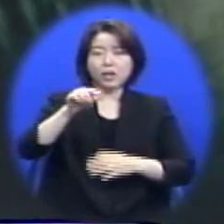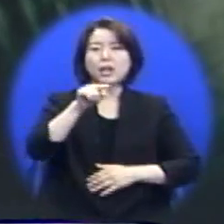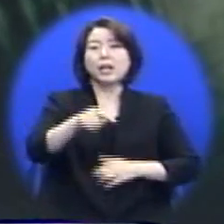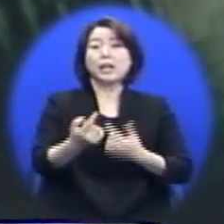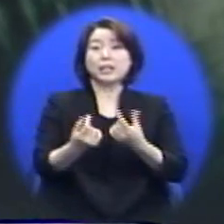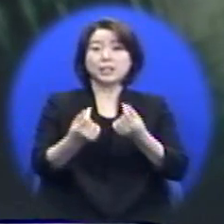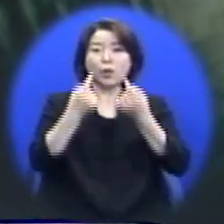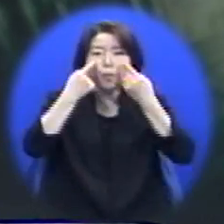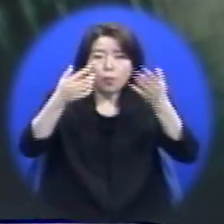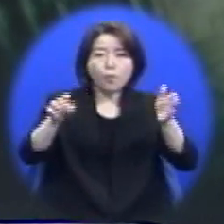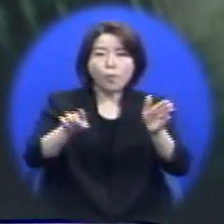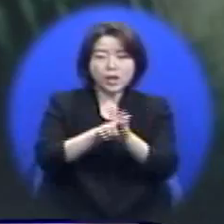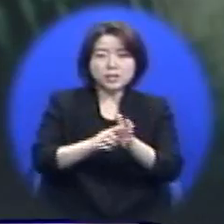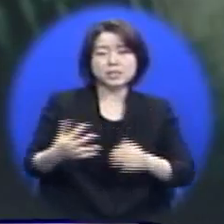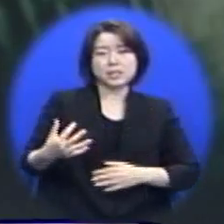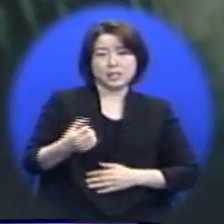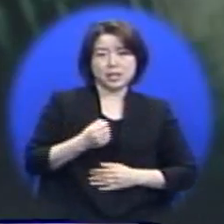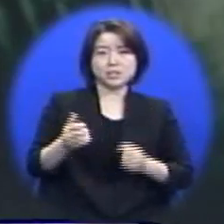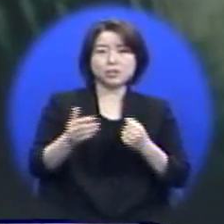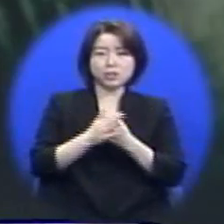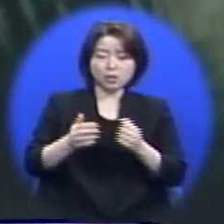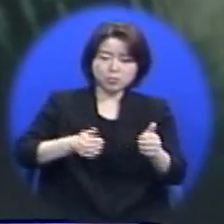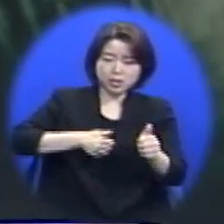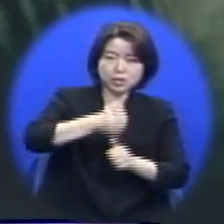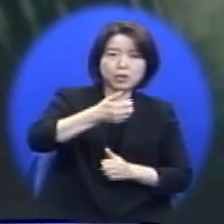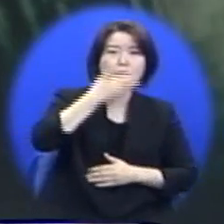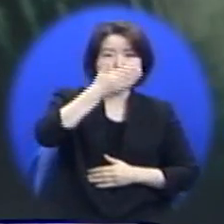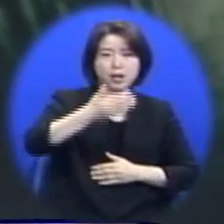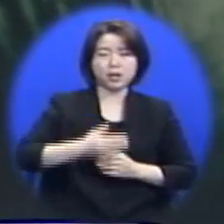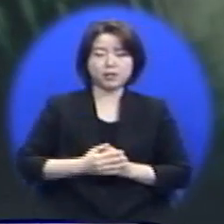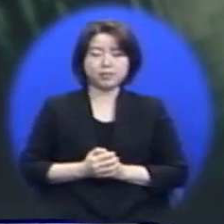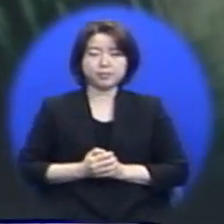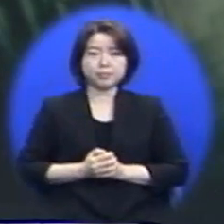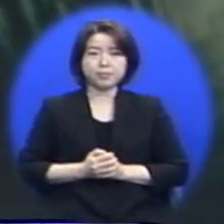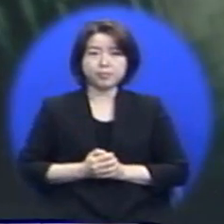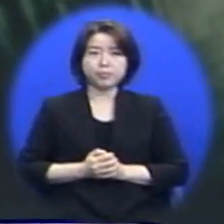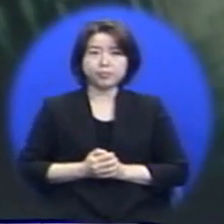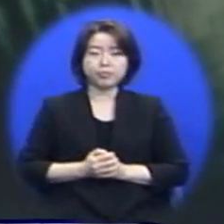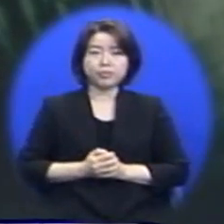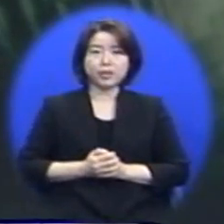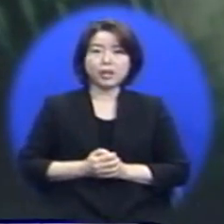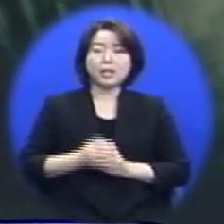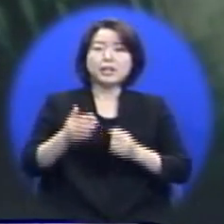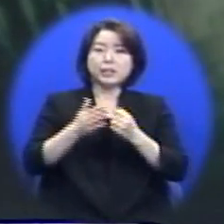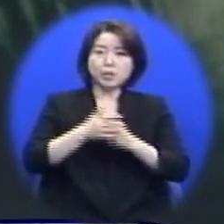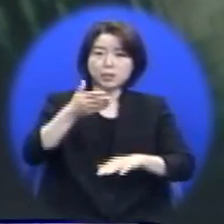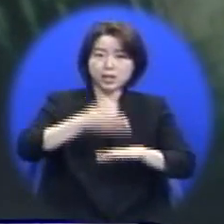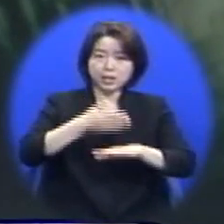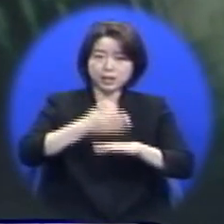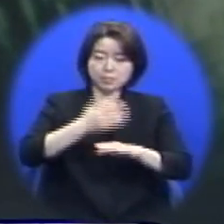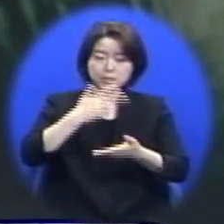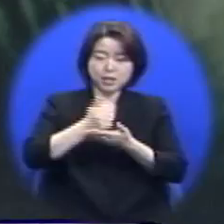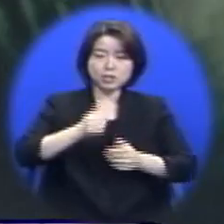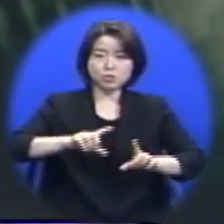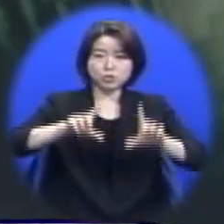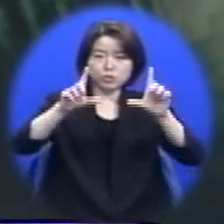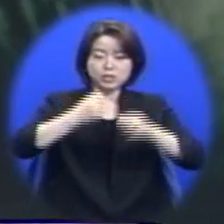확신을 가지면서 이겨나간 거예요. 그래서 감사주의를 지키게 하신